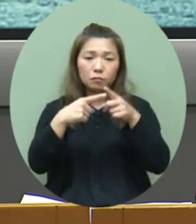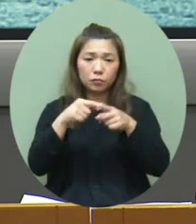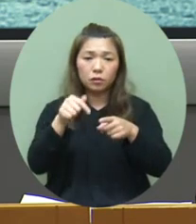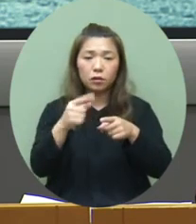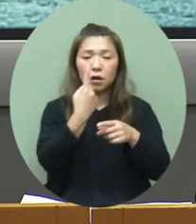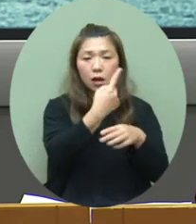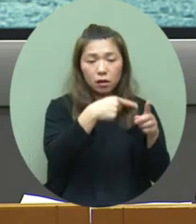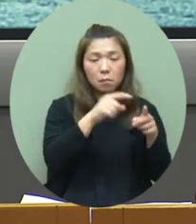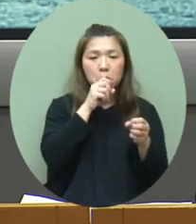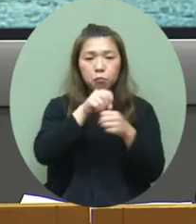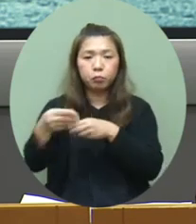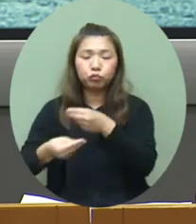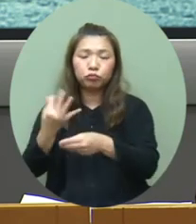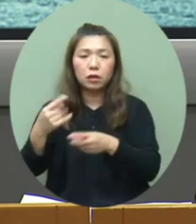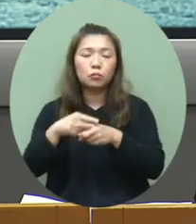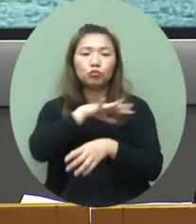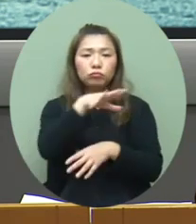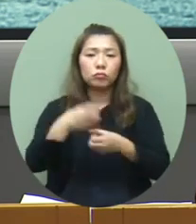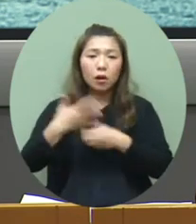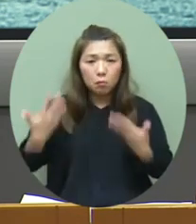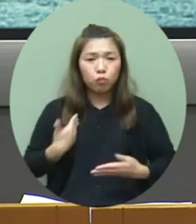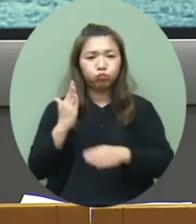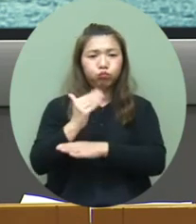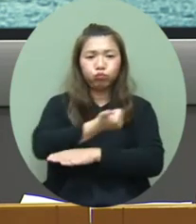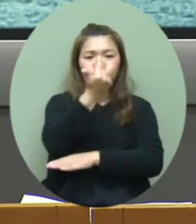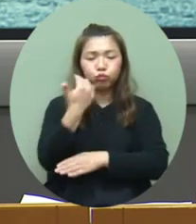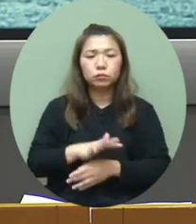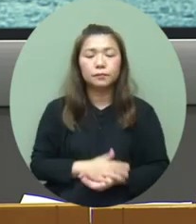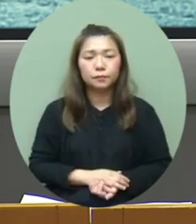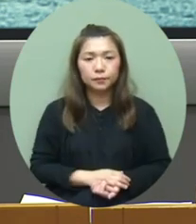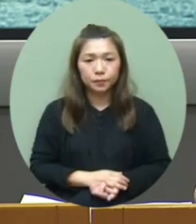係確診人士嘅。咁我今日嘅報告係咁多，唔該。